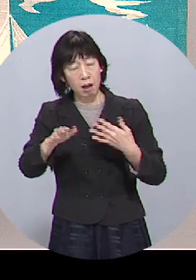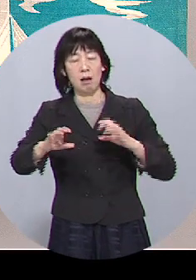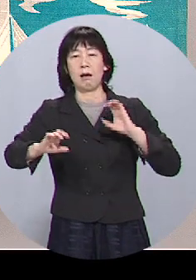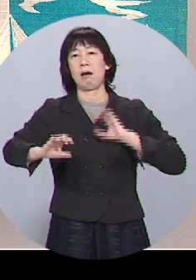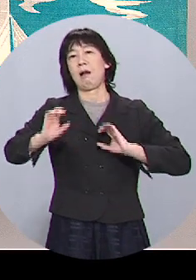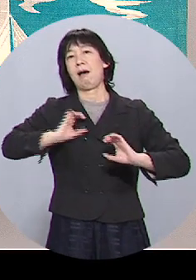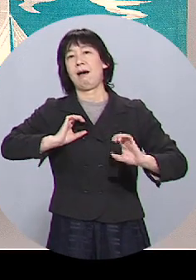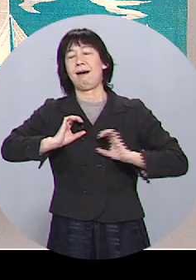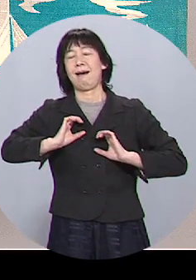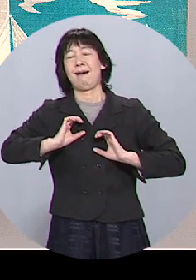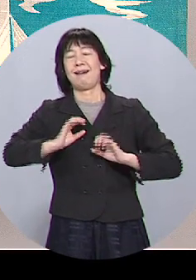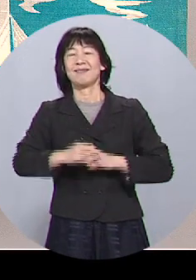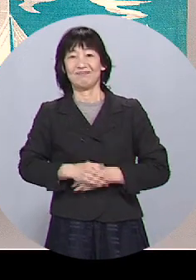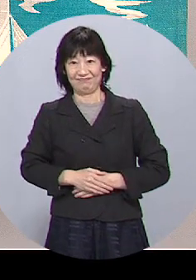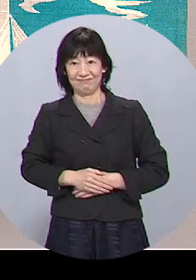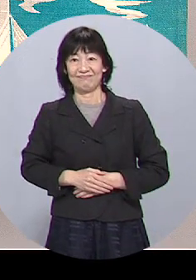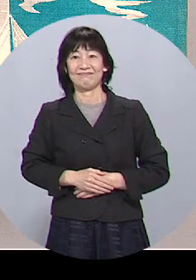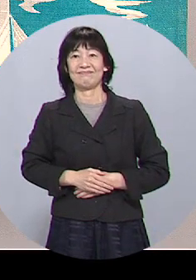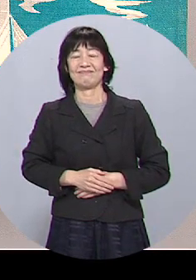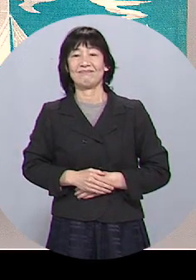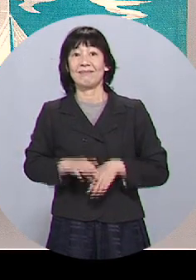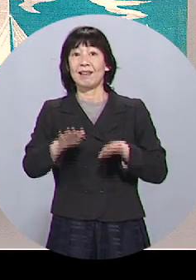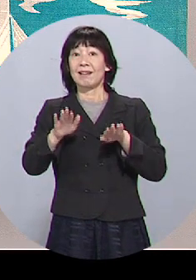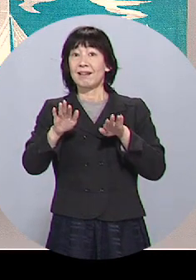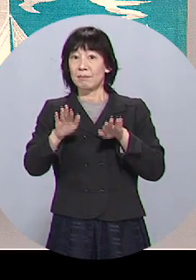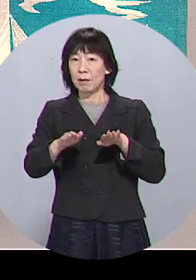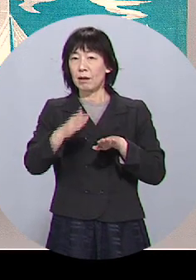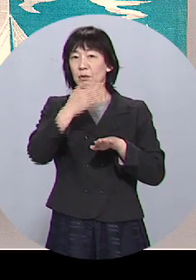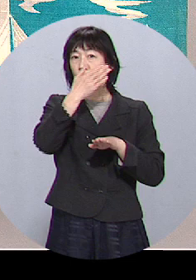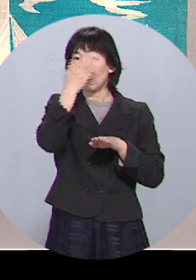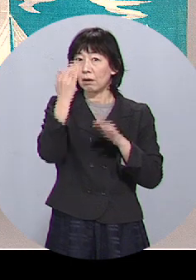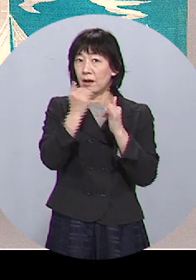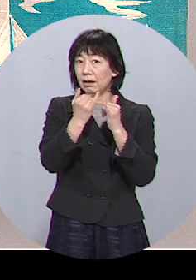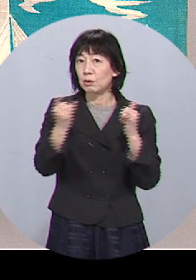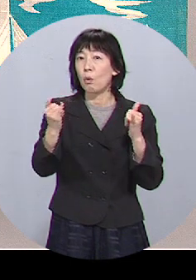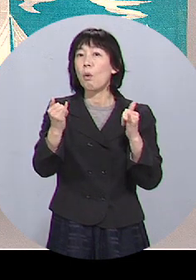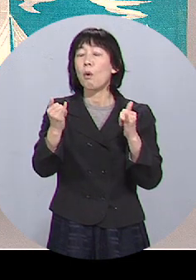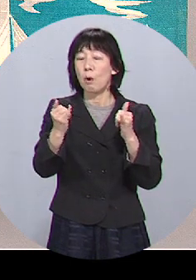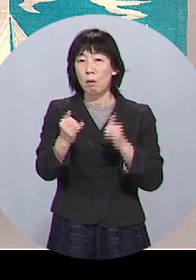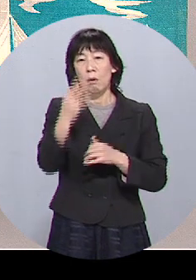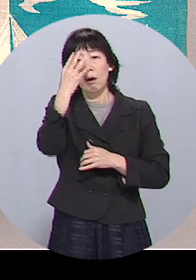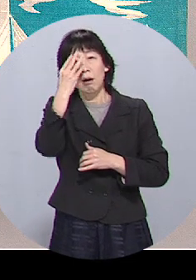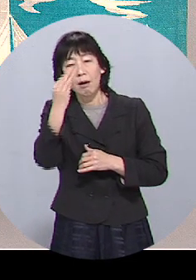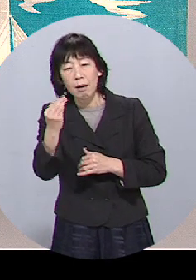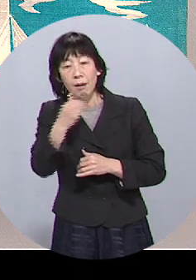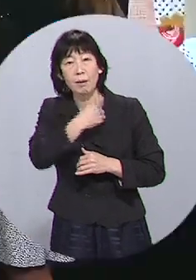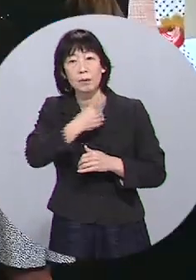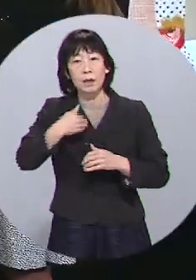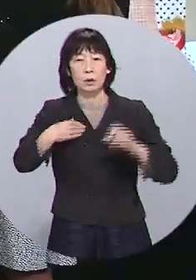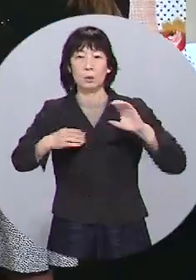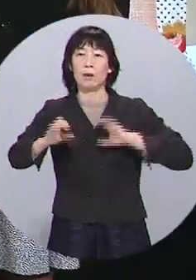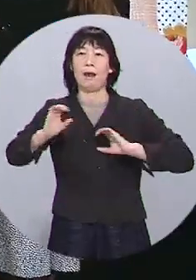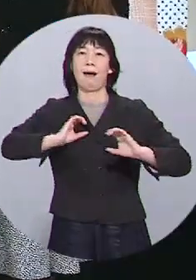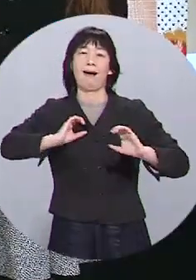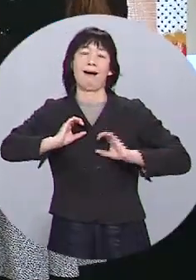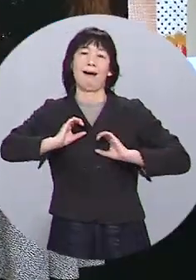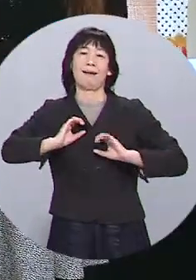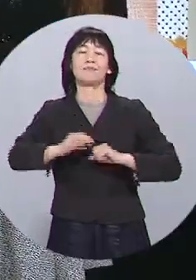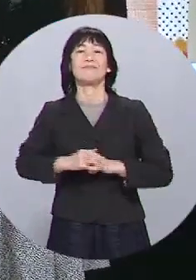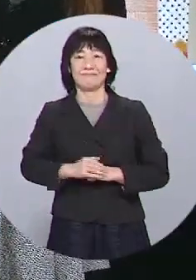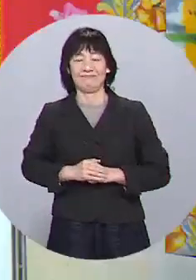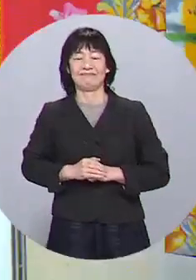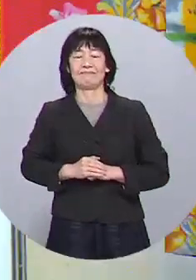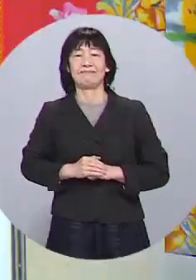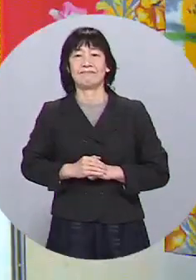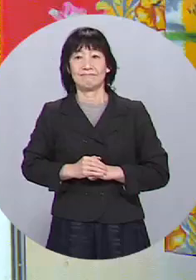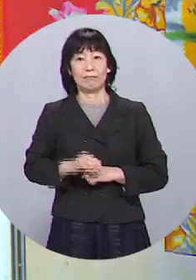ポップなんですね。 そうですね、ちょっともう今の方の感覚から見ても、あ、可愛いなって思っちゃうような柄ですね。取り入れられた背景にはこ